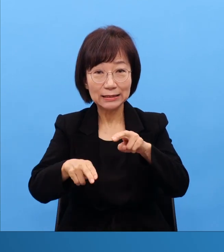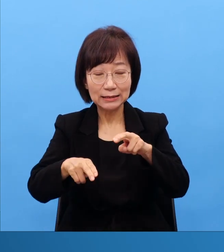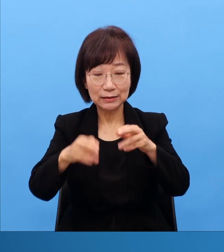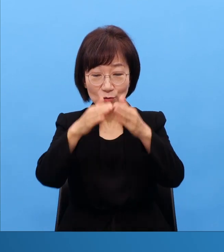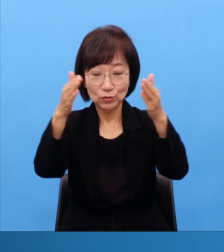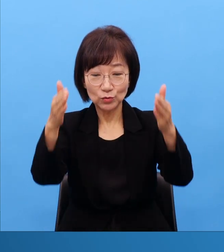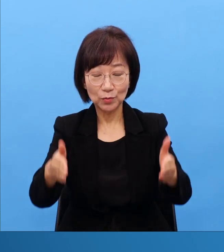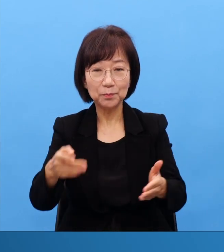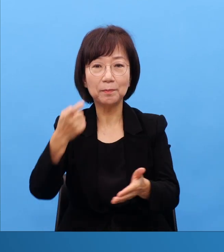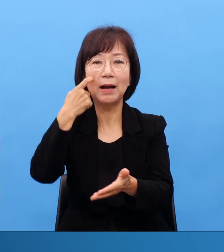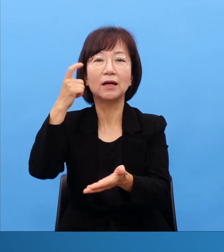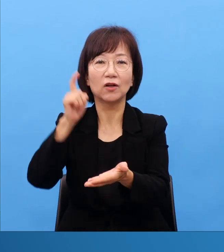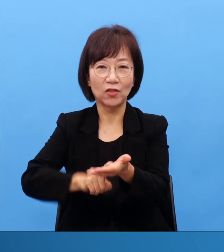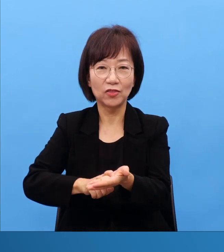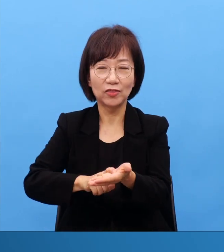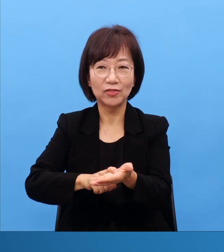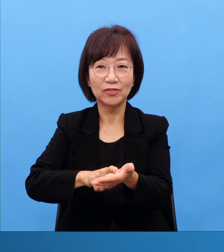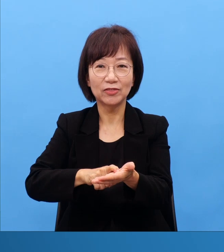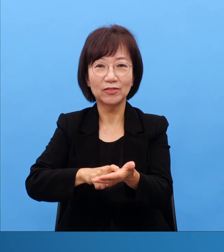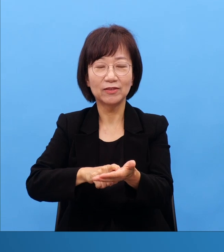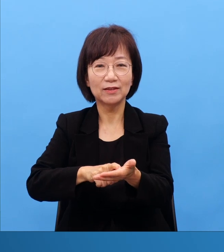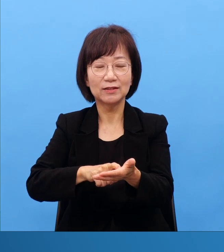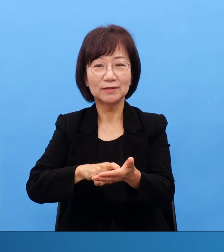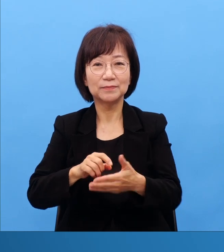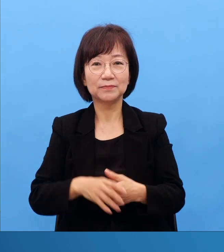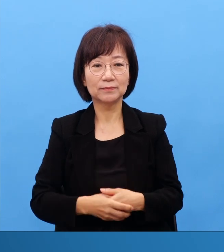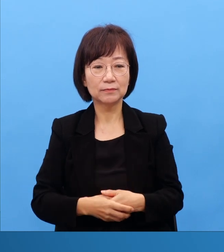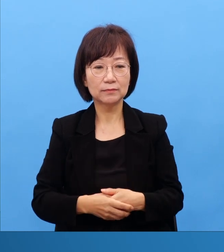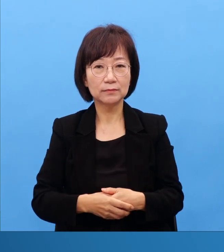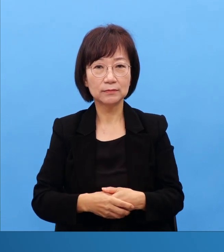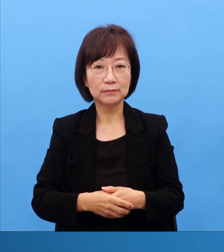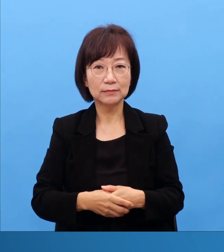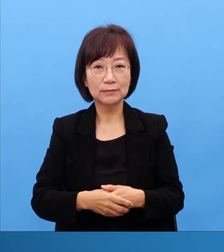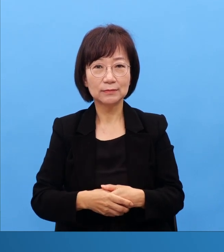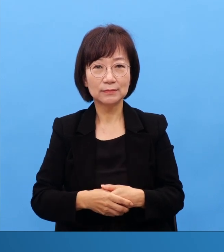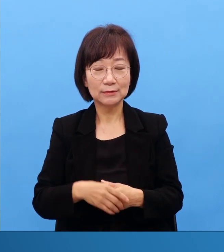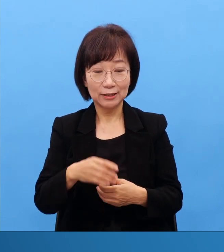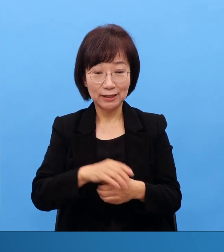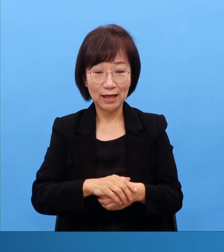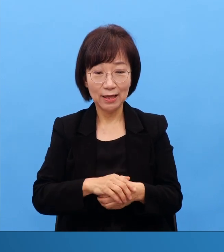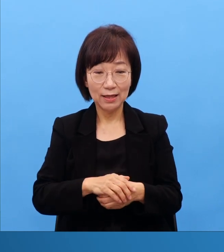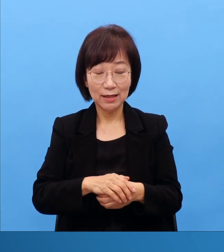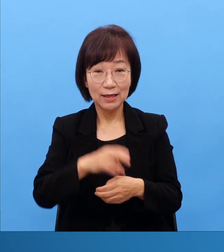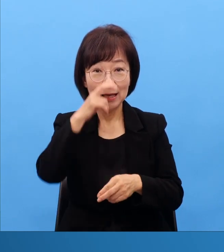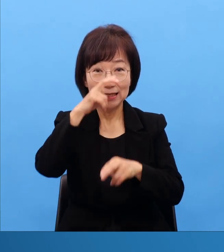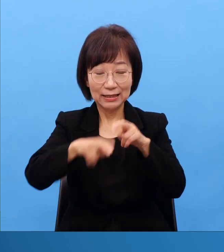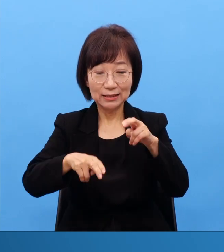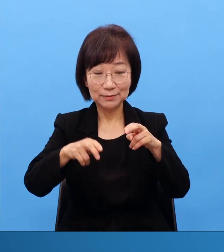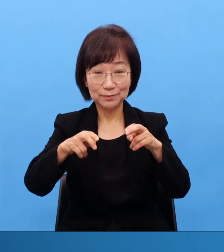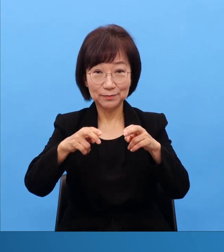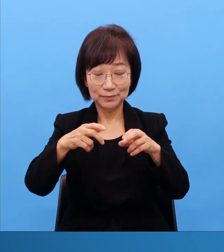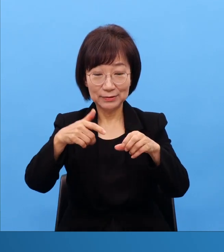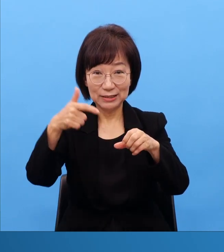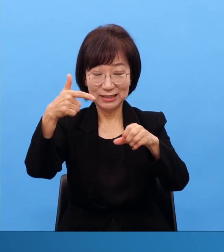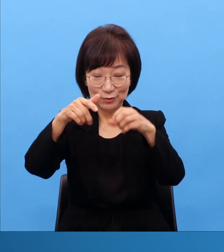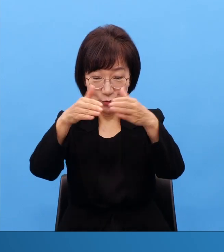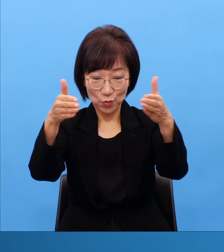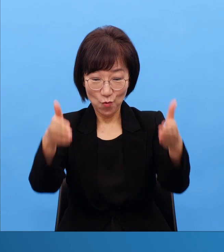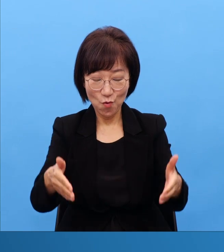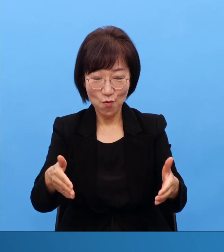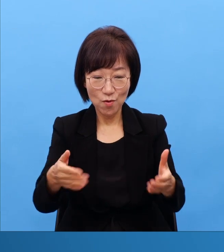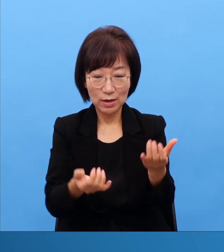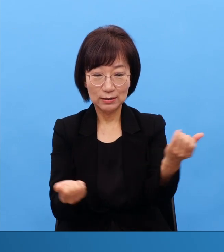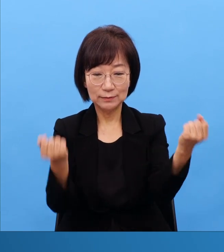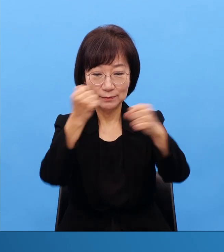기름통 보자기가 어느 교회 임직식 보자기였다. And they found the gasoline tank